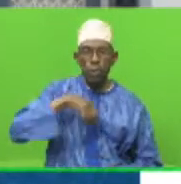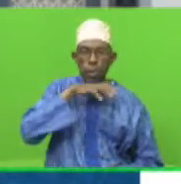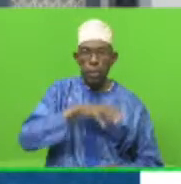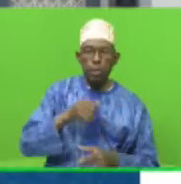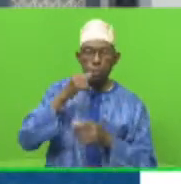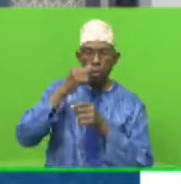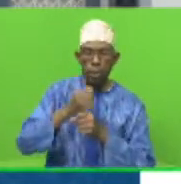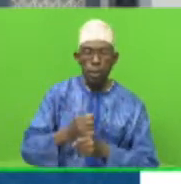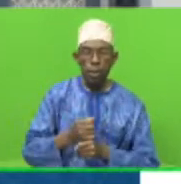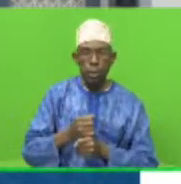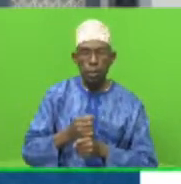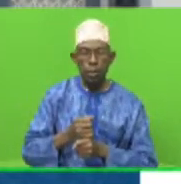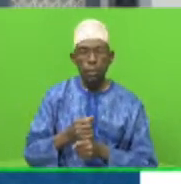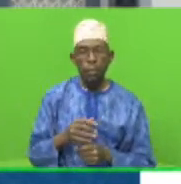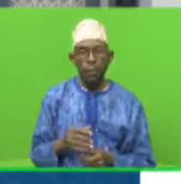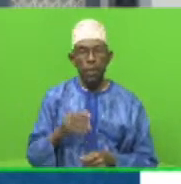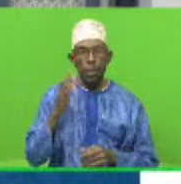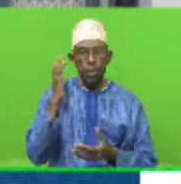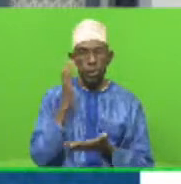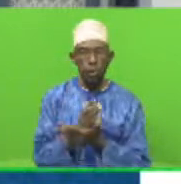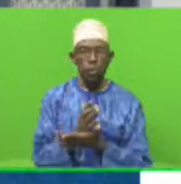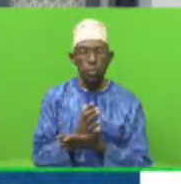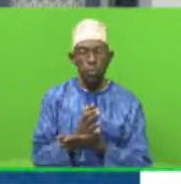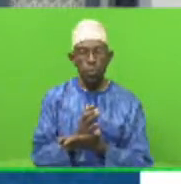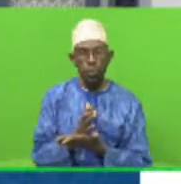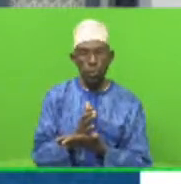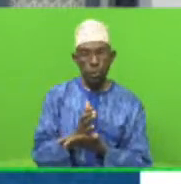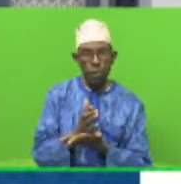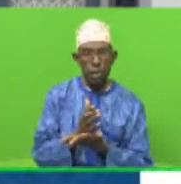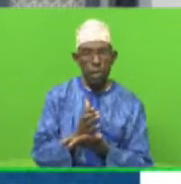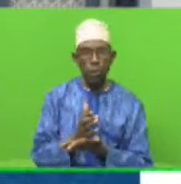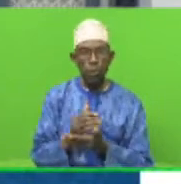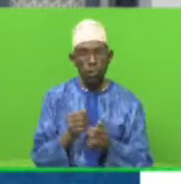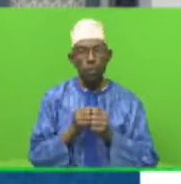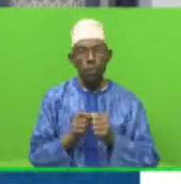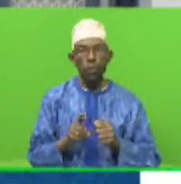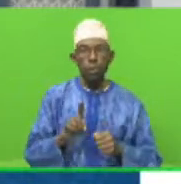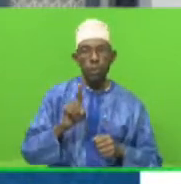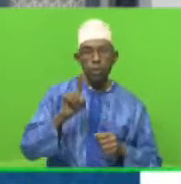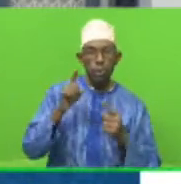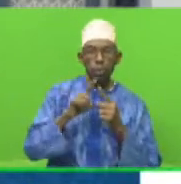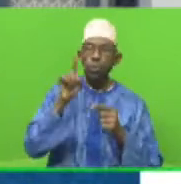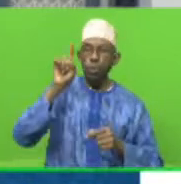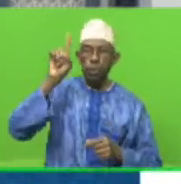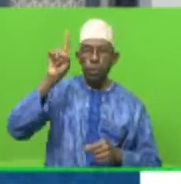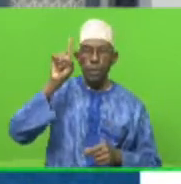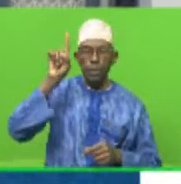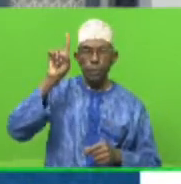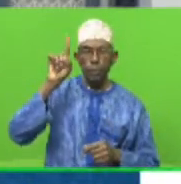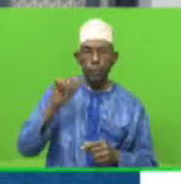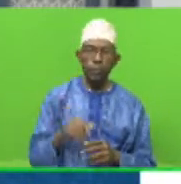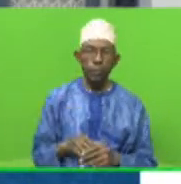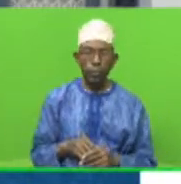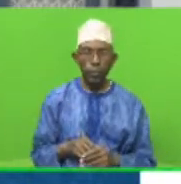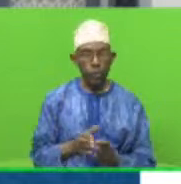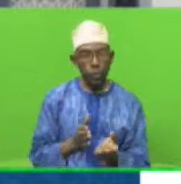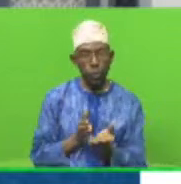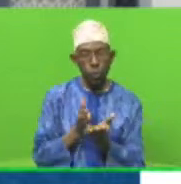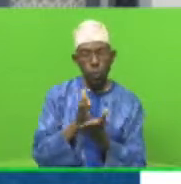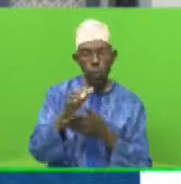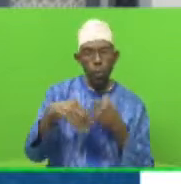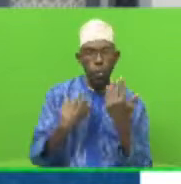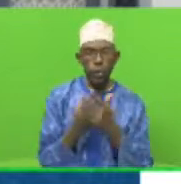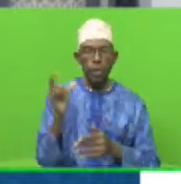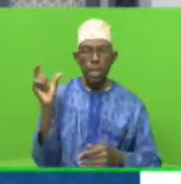sallam, فَأَقِمْ that you should stand firm and devote yourself to Allah subhanahu wa ta'ala through